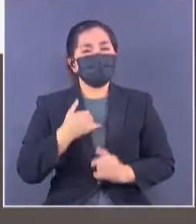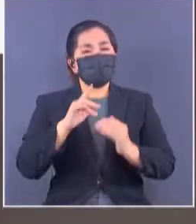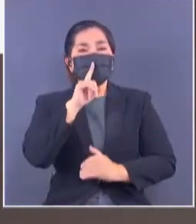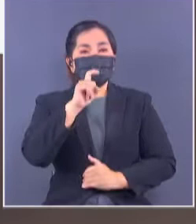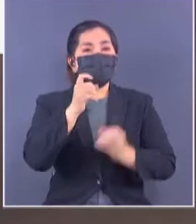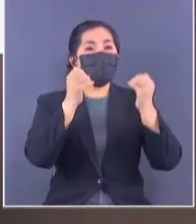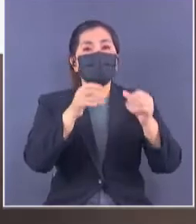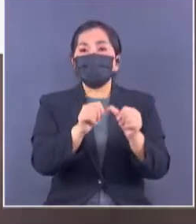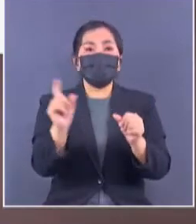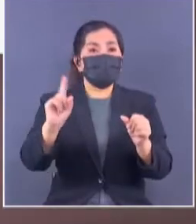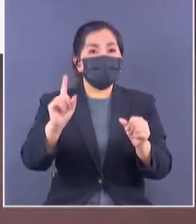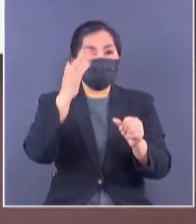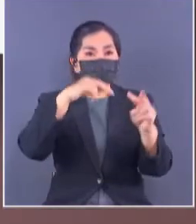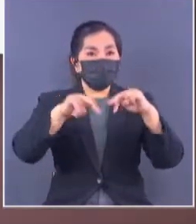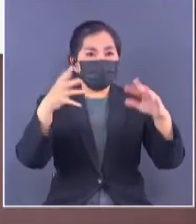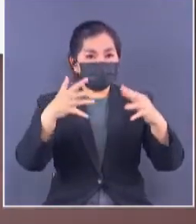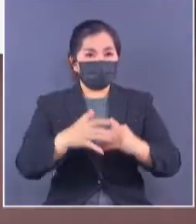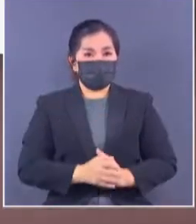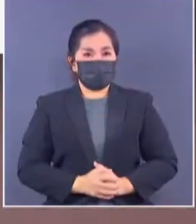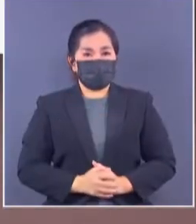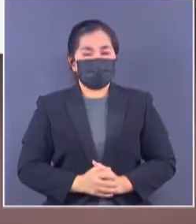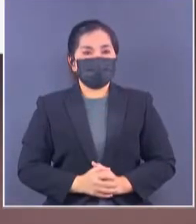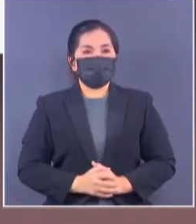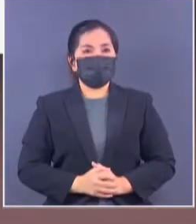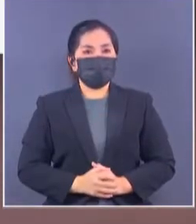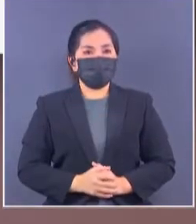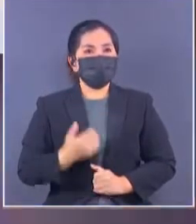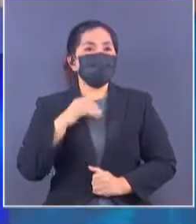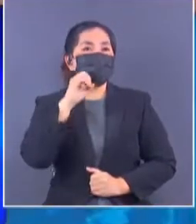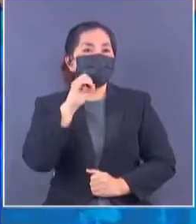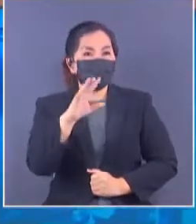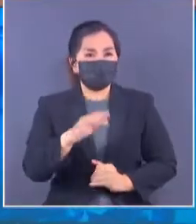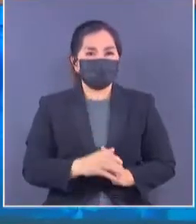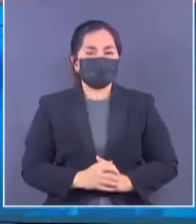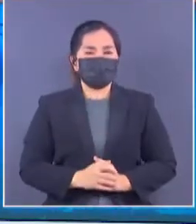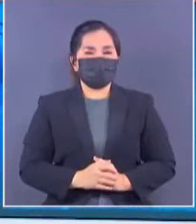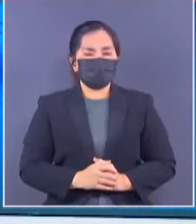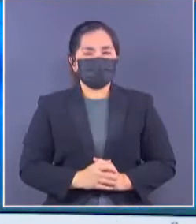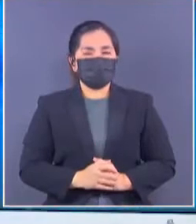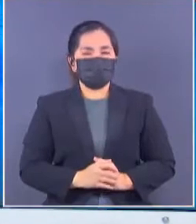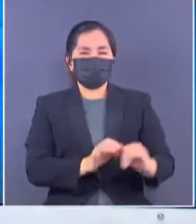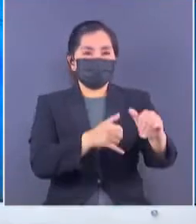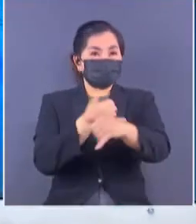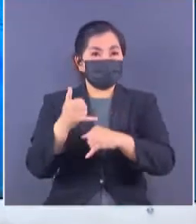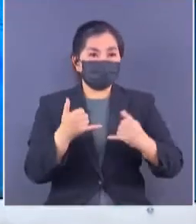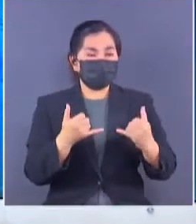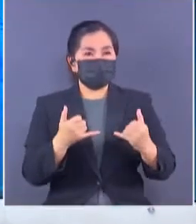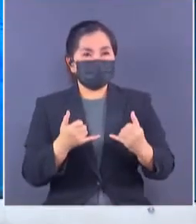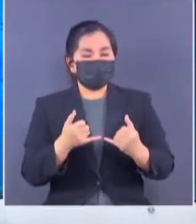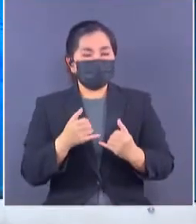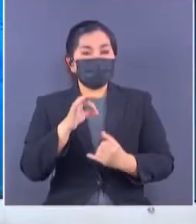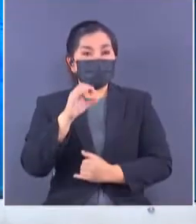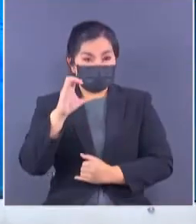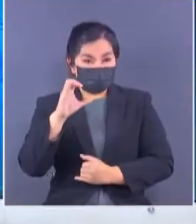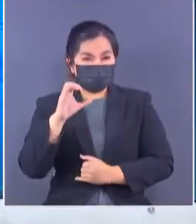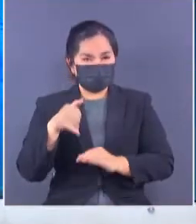ามไปถึงคุณครูเหมือนกันคุณครูไปไหนเนี่ยคุณครูแล้วเด็กเนี่ยมีแซวกันด้วยบอกว่าวิ่งแบบนี้ถามว่ามีแฟนขับติด